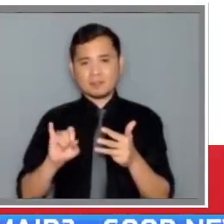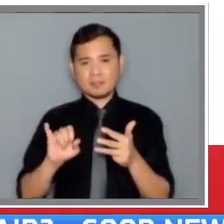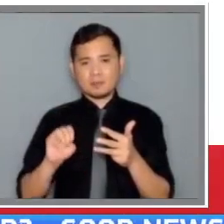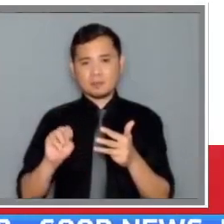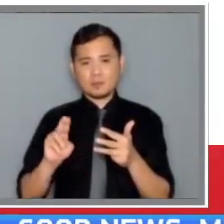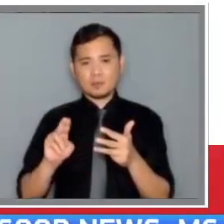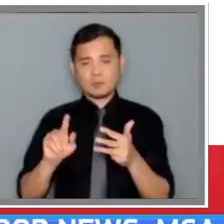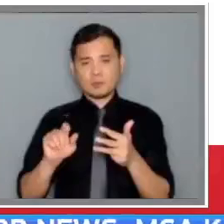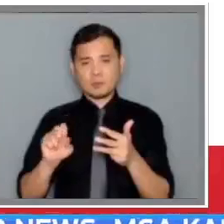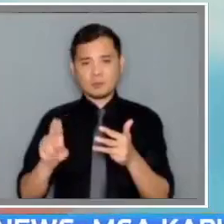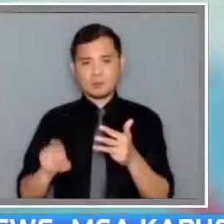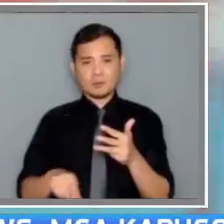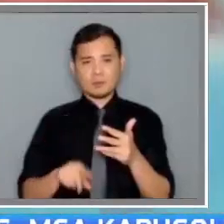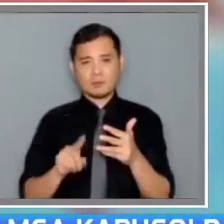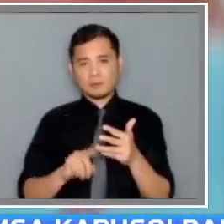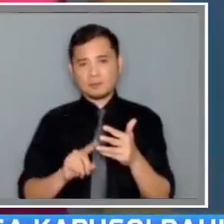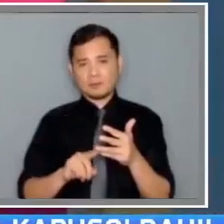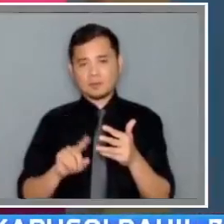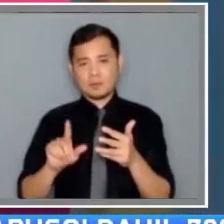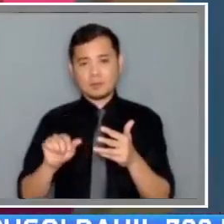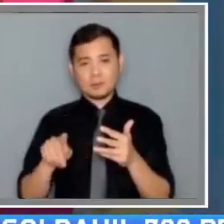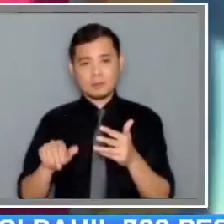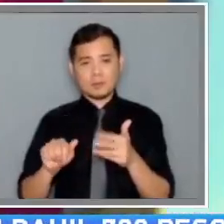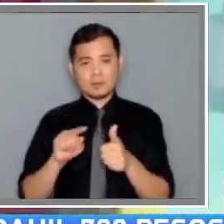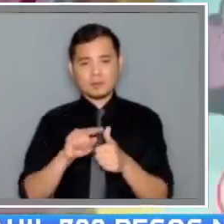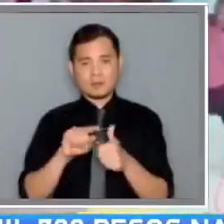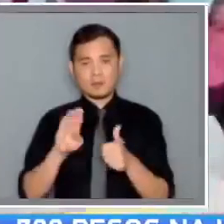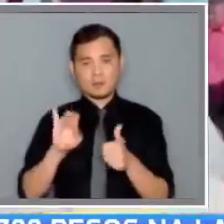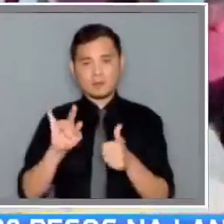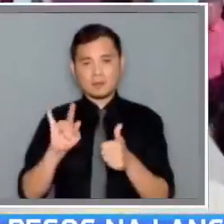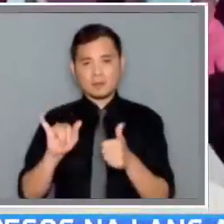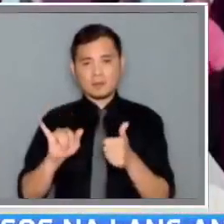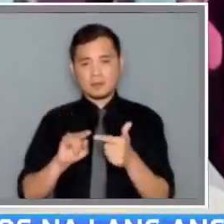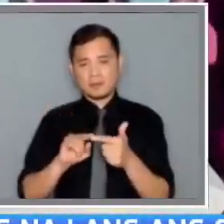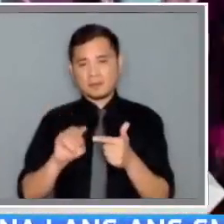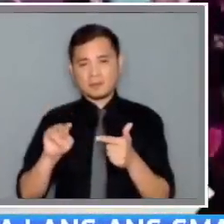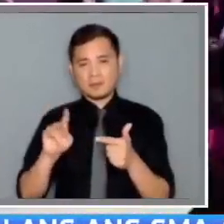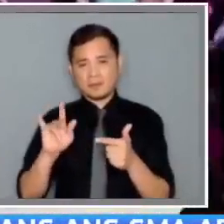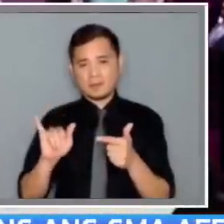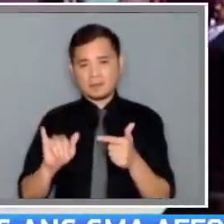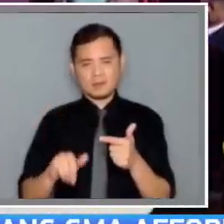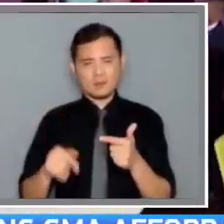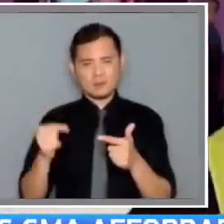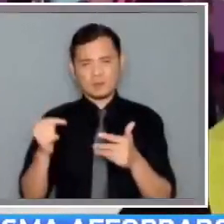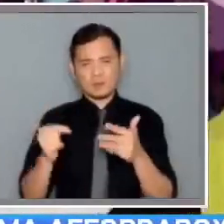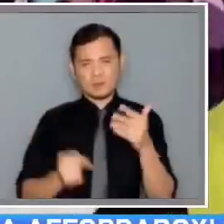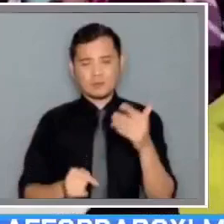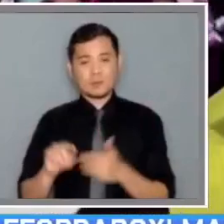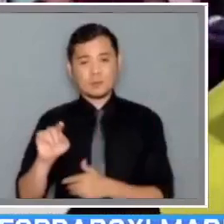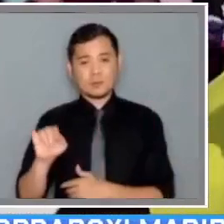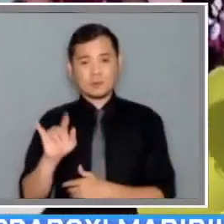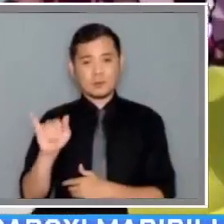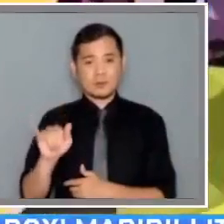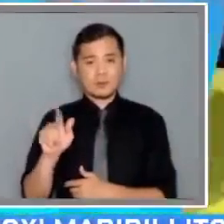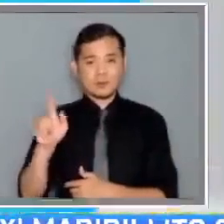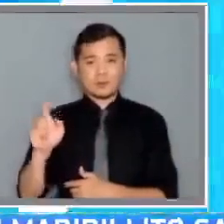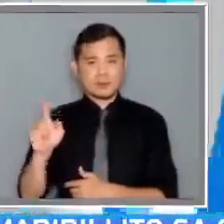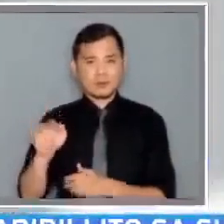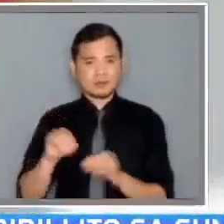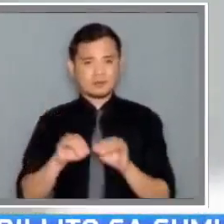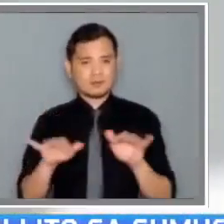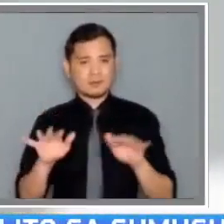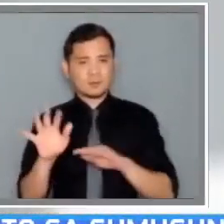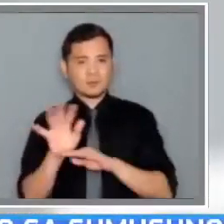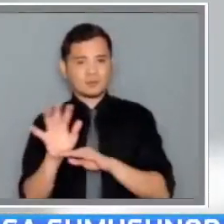singer tulad din na Dua Lipa, Billie Eilish at Nicki Minaj. Sa July 21 ang release ng Barbie sa Amerika.